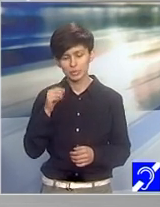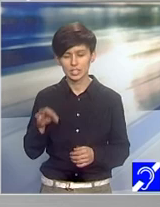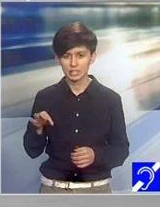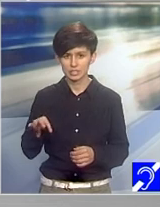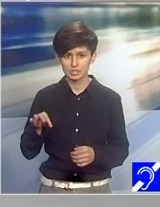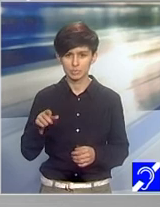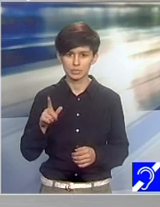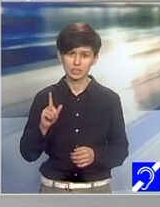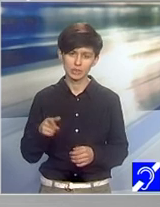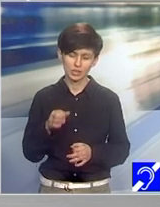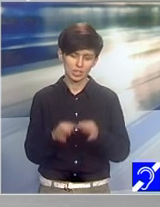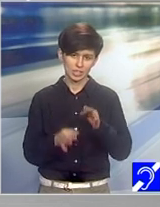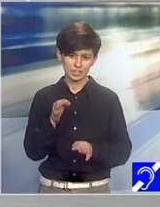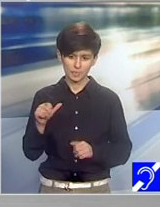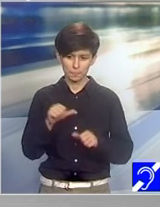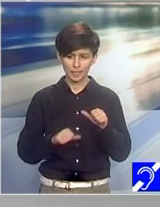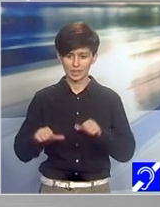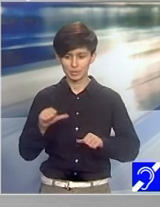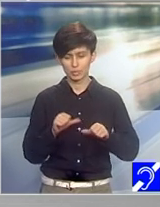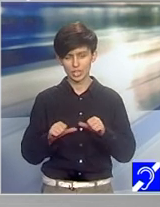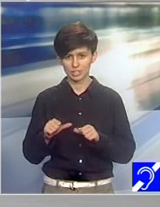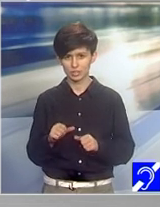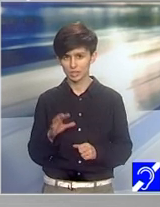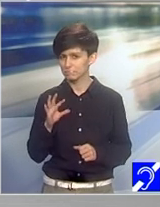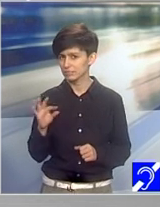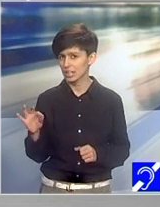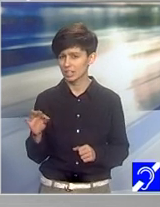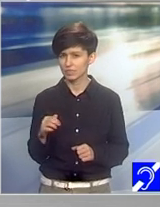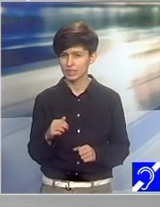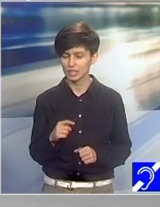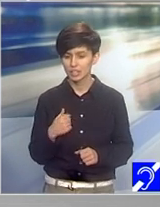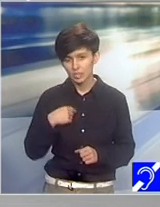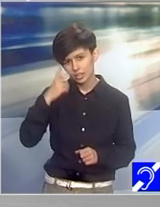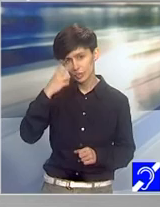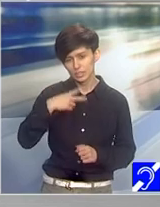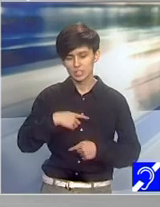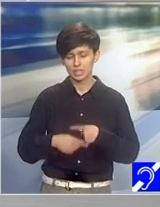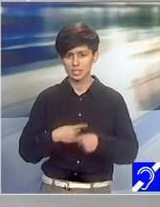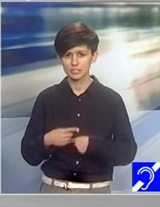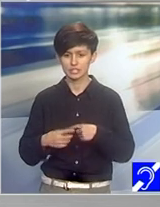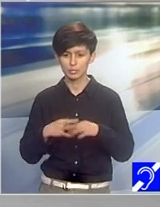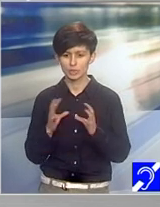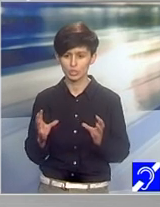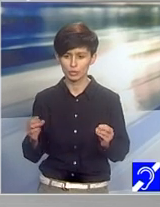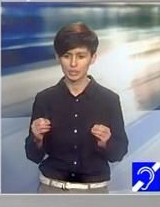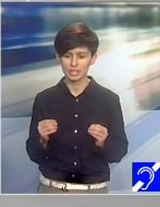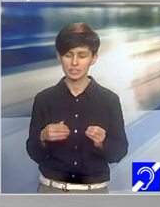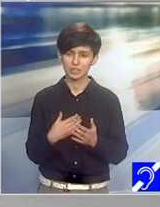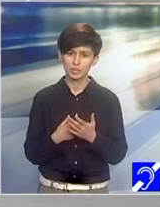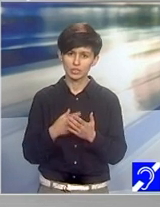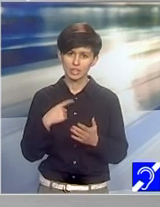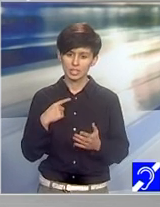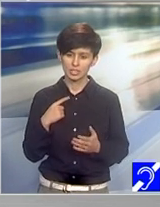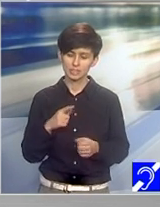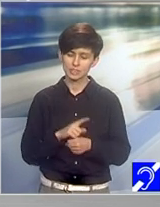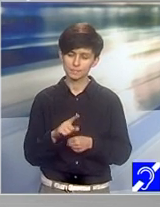analiză de laborator. Altfel, eu înțeleg sistemul românesc, de ce păzim atâta, pentru că e o chestie